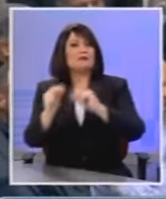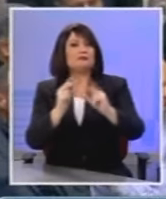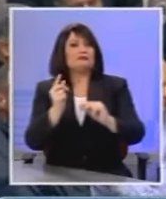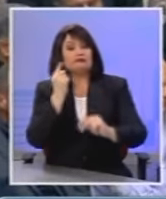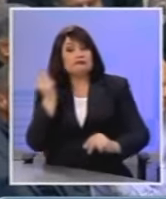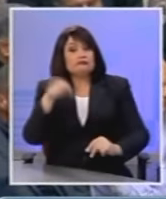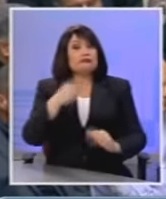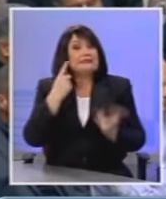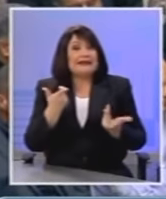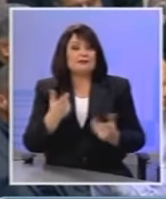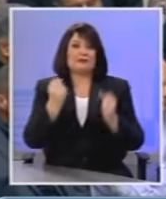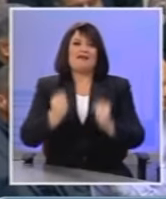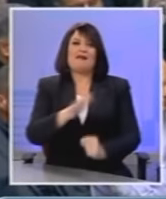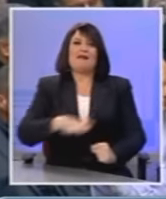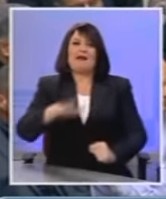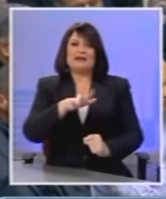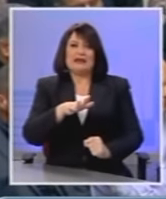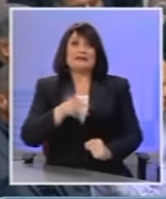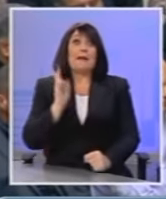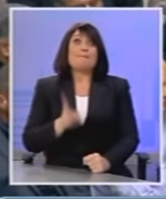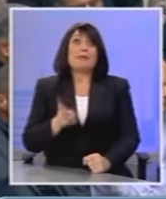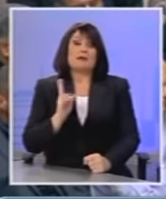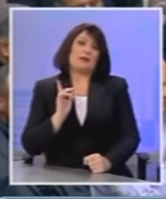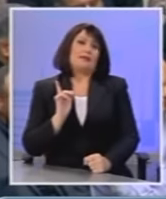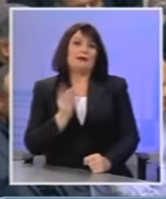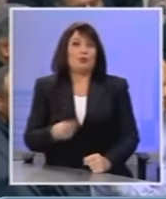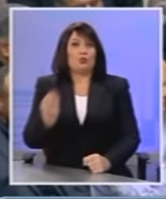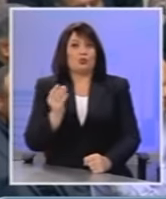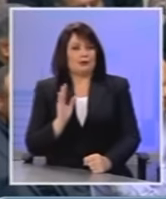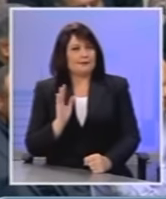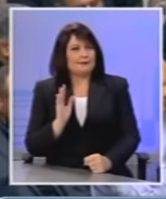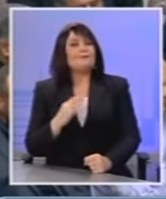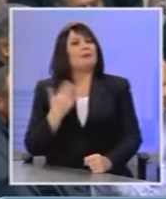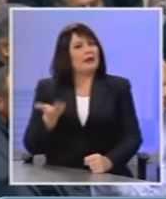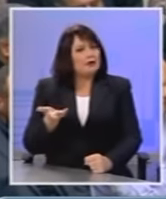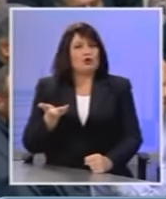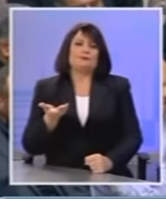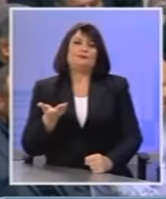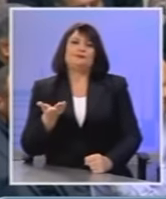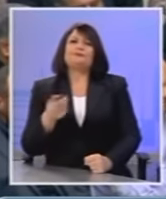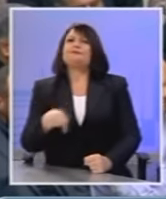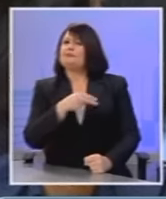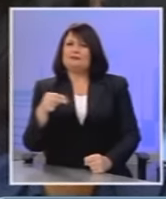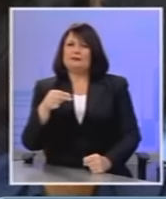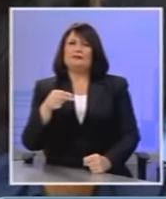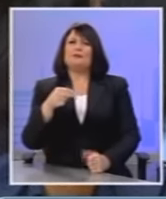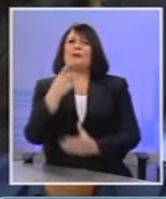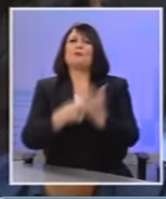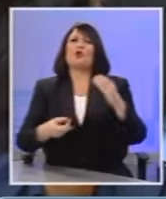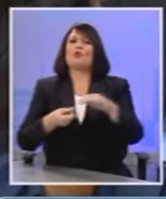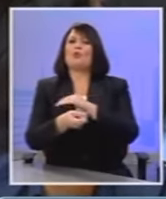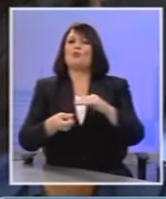κατάσταση είναι περισσότερο από επικίνδυνη και ενώ σε αυτό το θέμα δεν